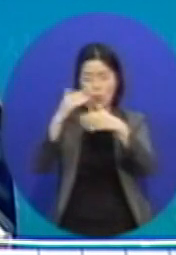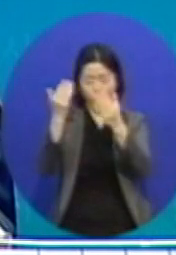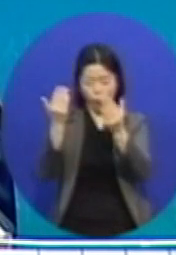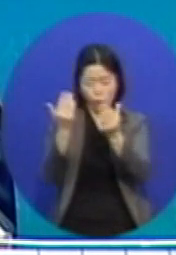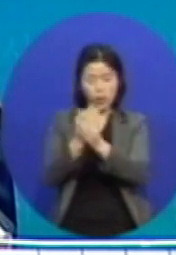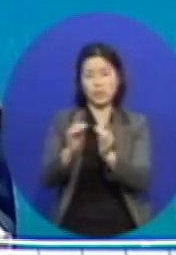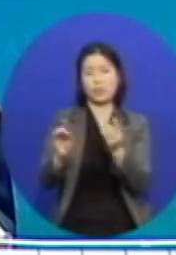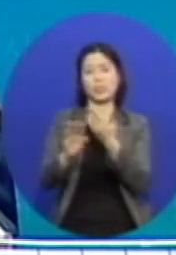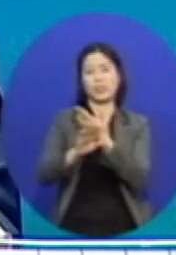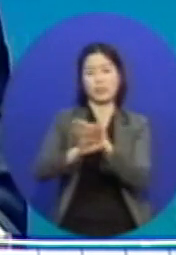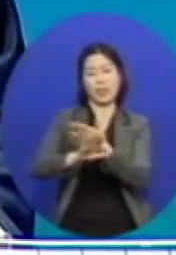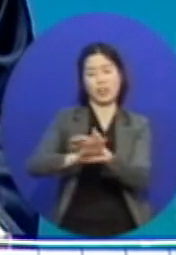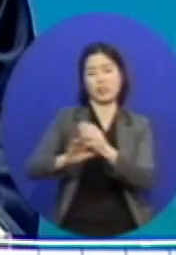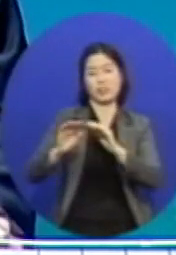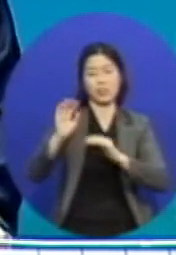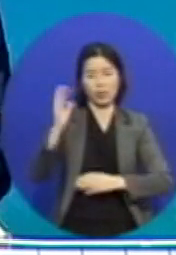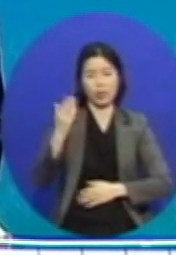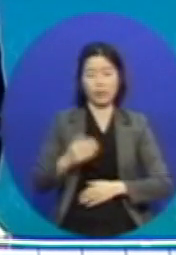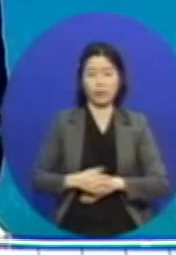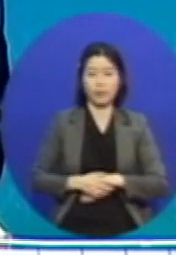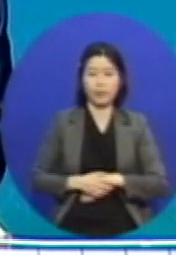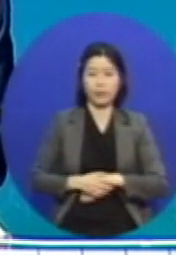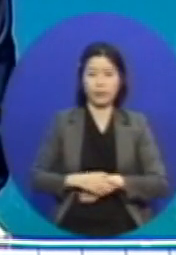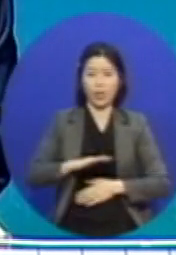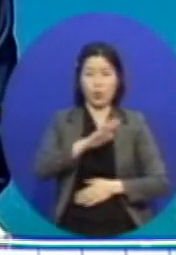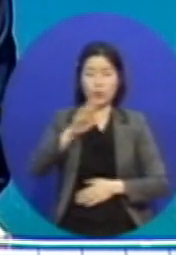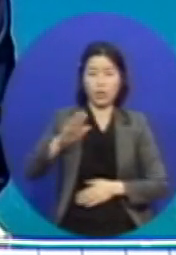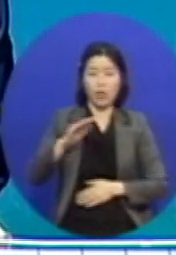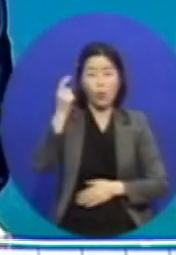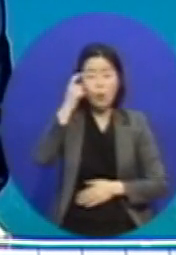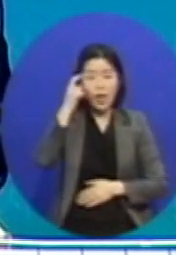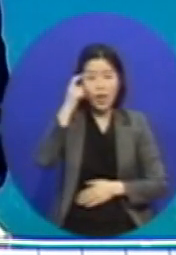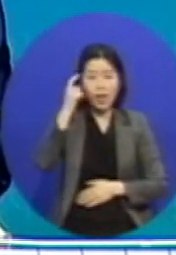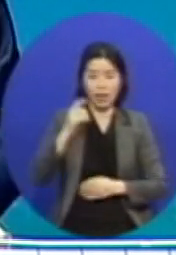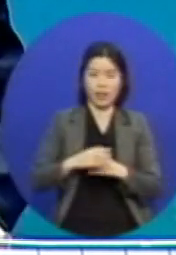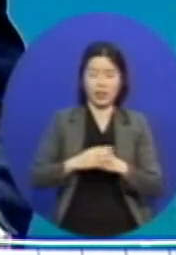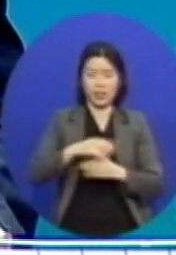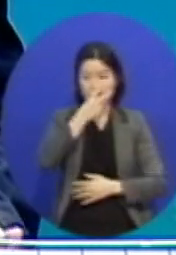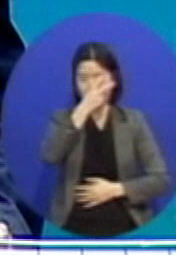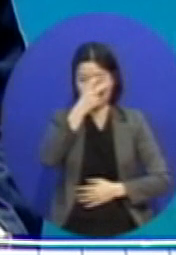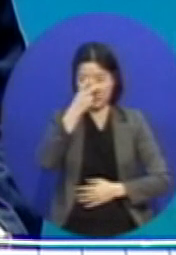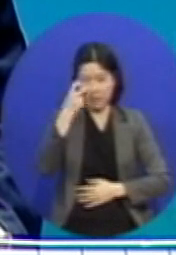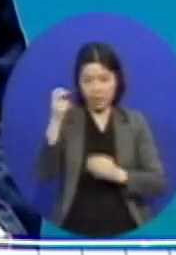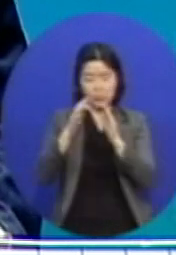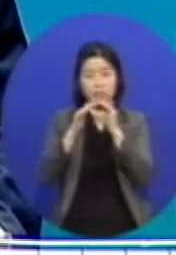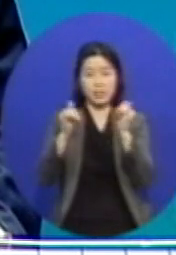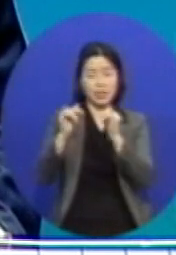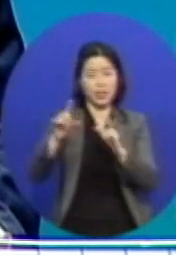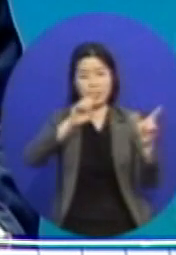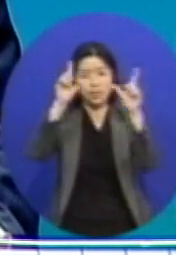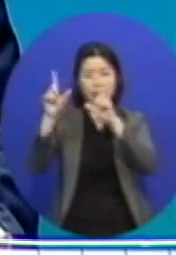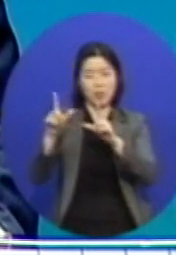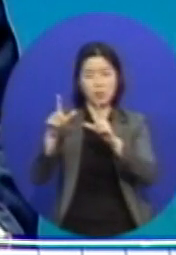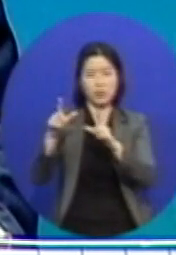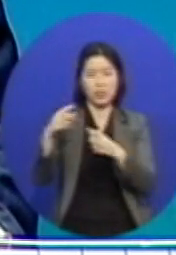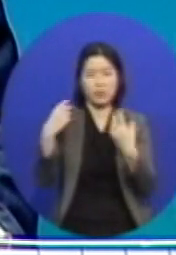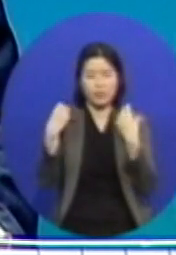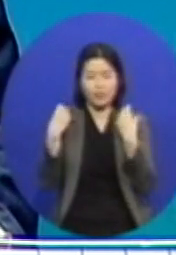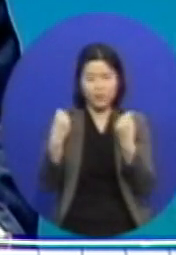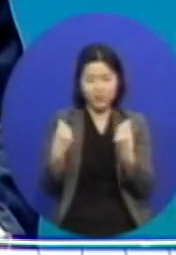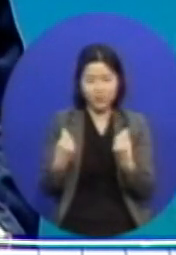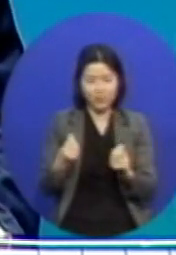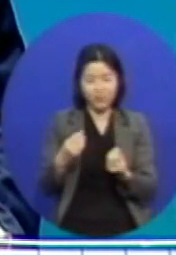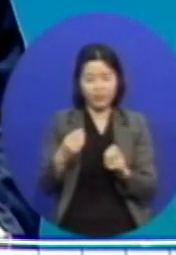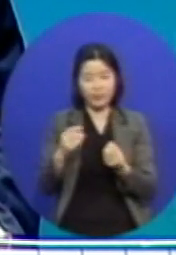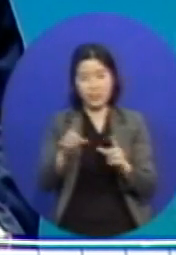되니까 우리가 왜 잠든 자에 삶을 그냥 살아가고 있는가